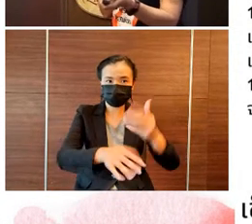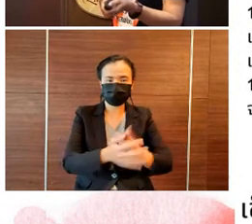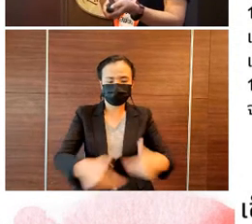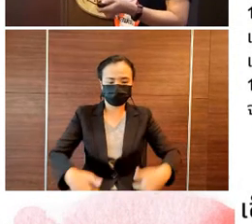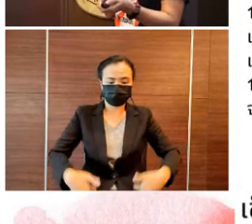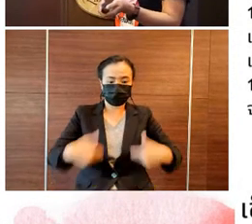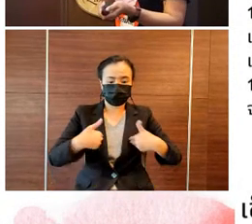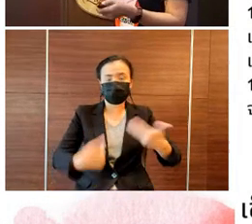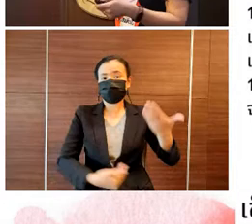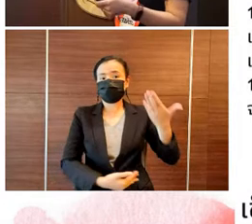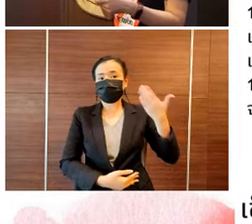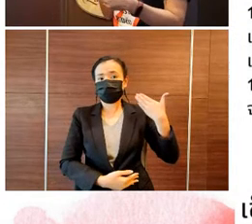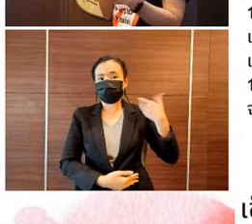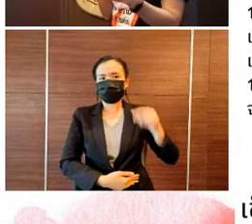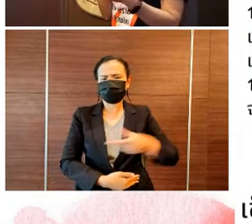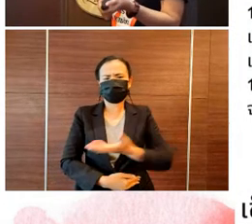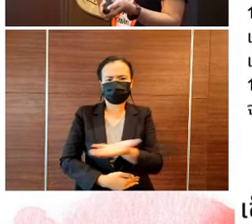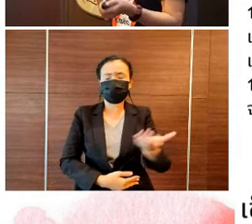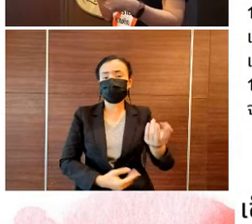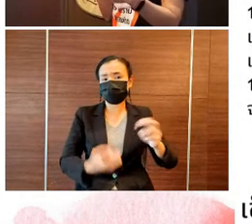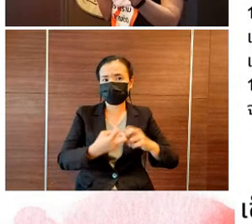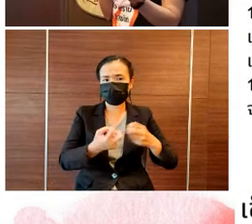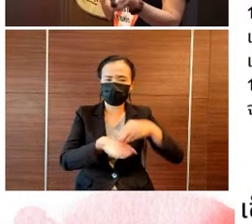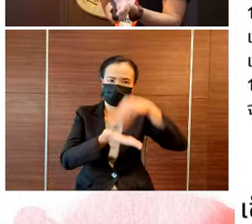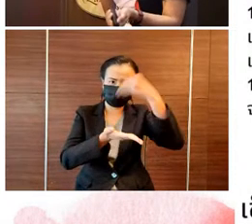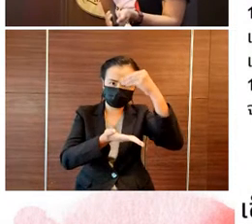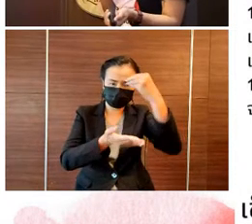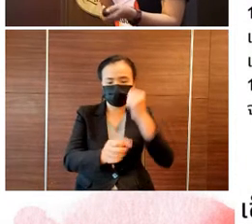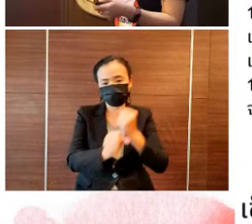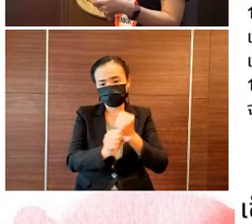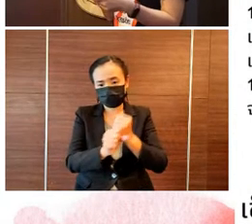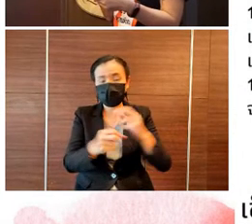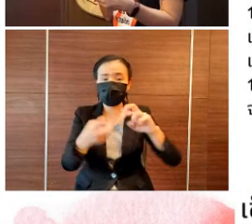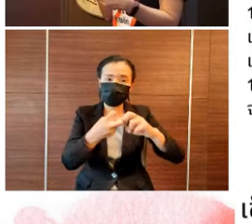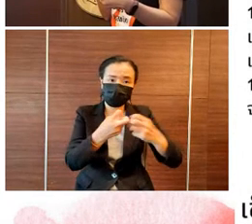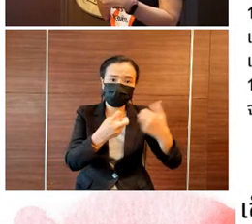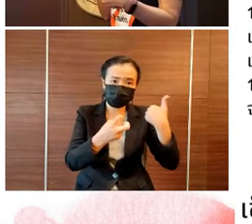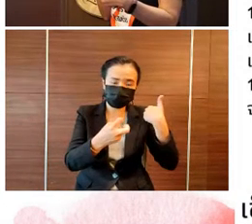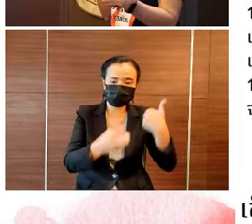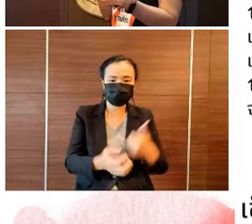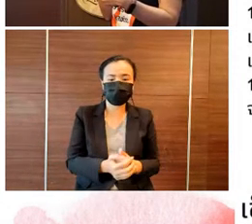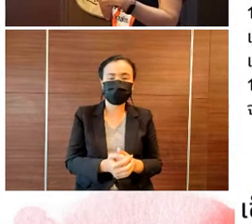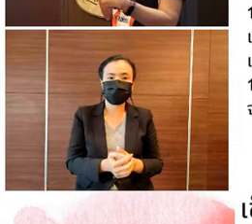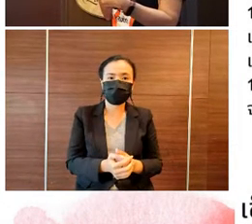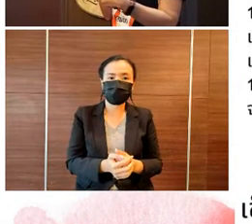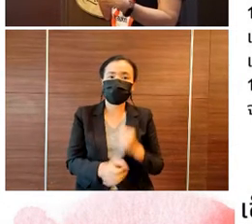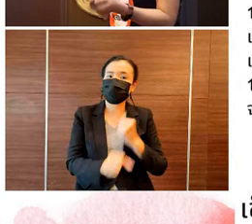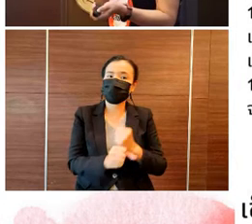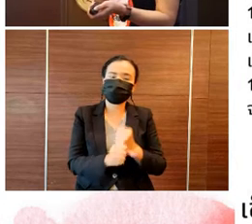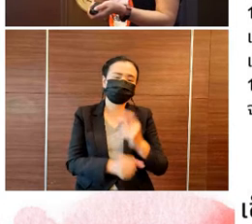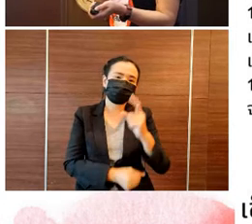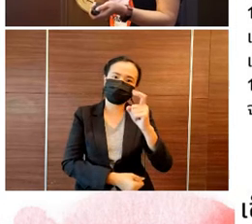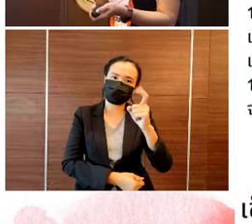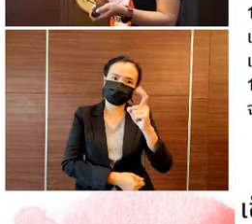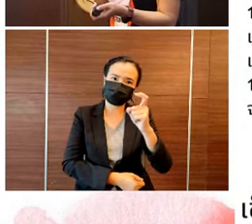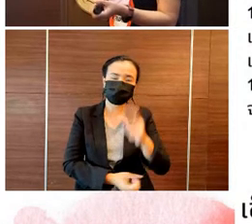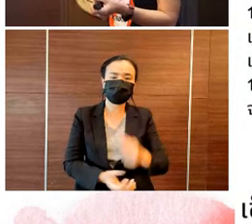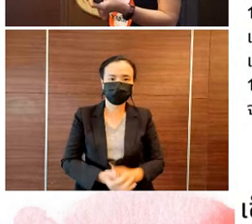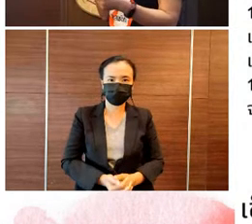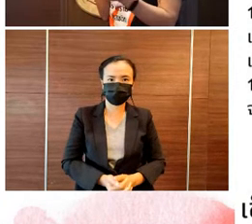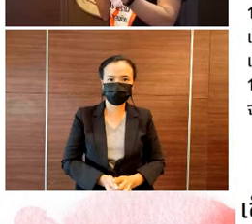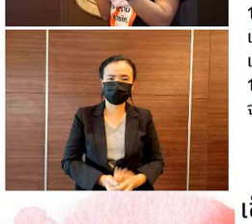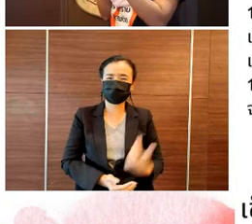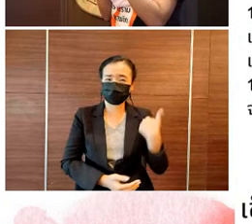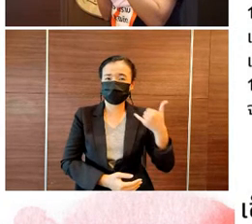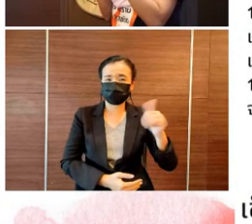ช้ชีวิตได้แล้วอะค่ะหลายคนมีปัญหาในการเรียนเนาะการทำงานไม่สามารถที่จะกลับไปทำงานได้ปกติอย่างเงี้ยนะคะ